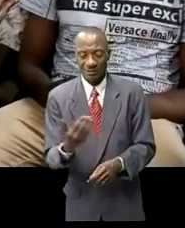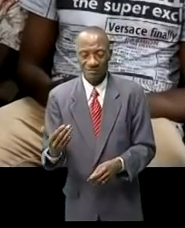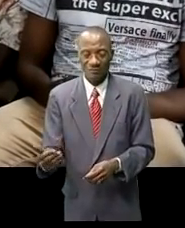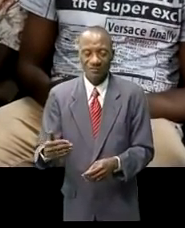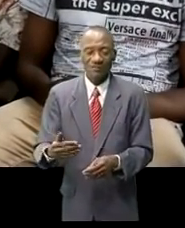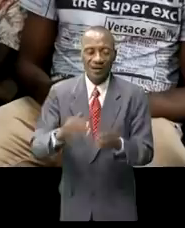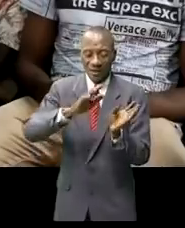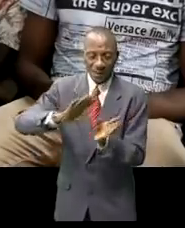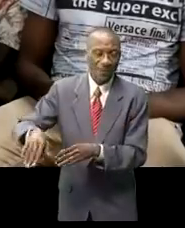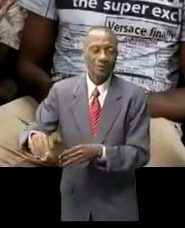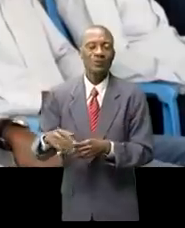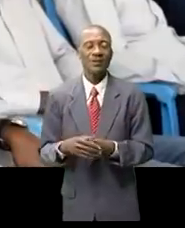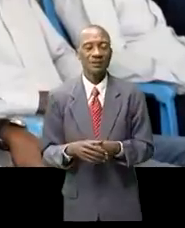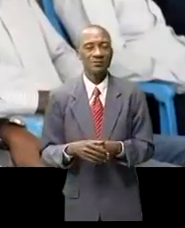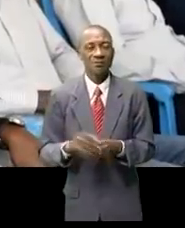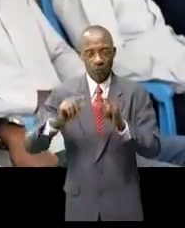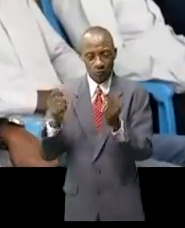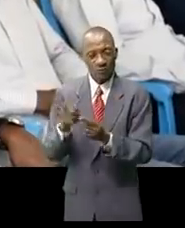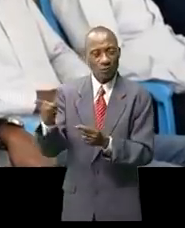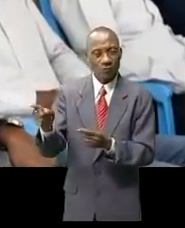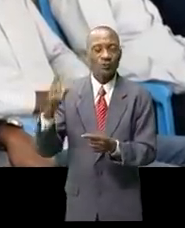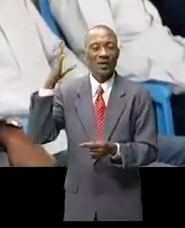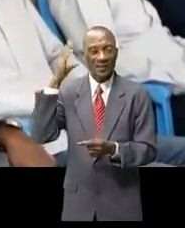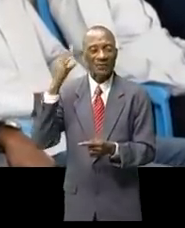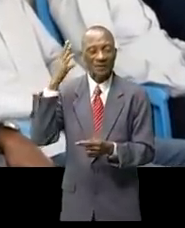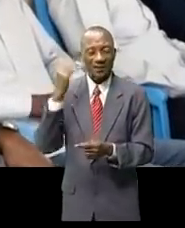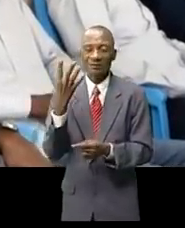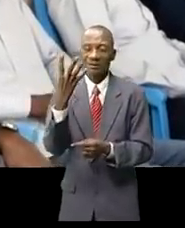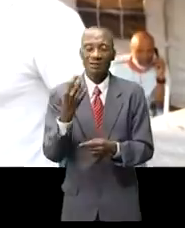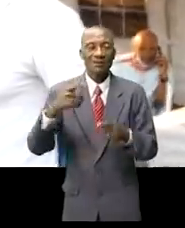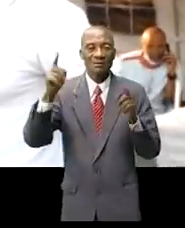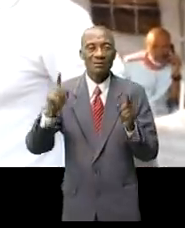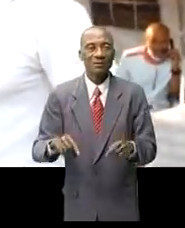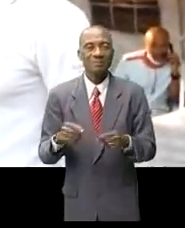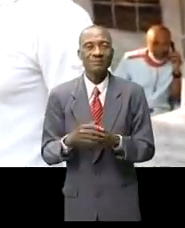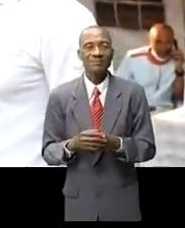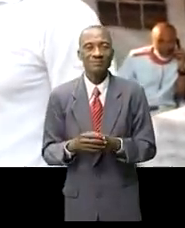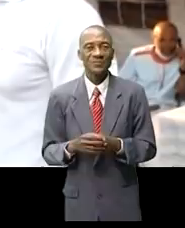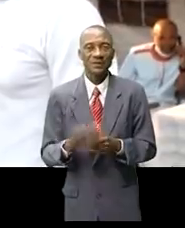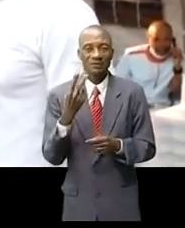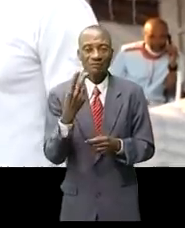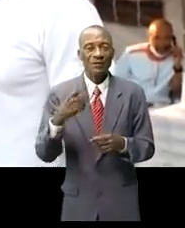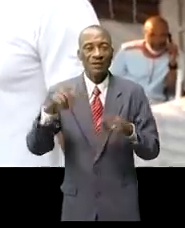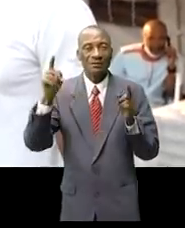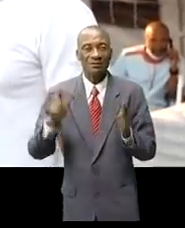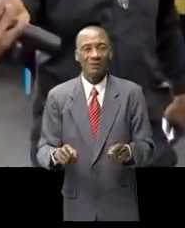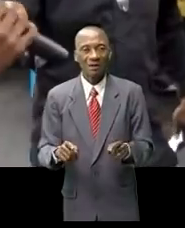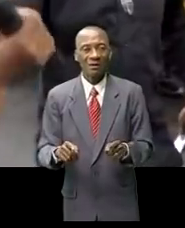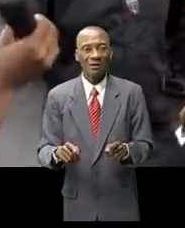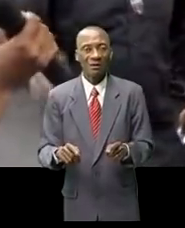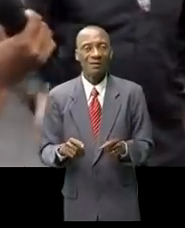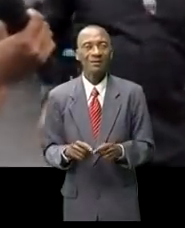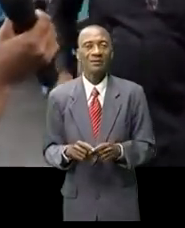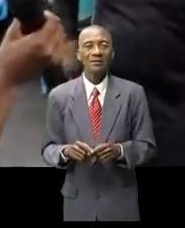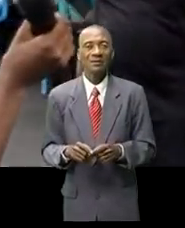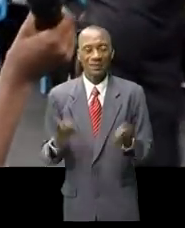une expérience de 40 ans dans ce domaine social et 20 ans depuis la disparition de son initiateur, le révérend